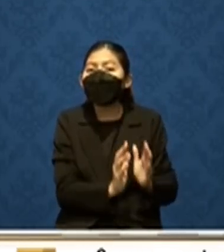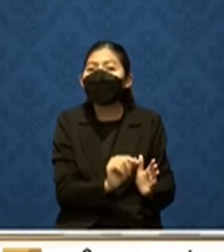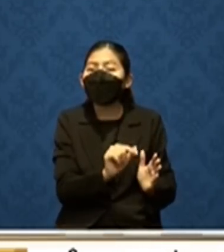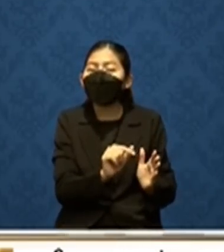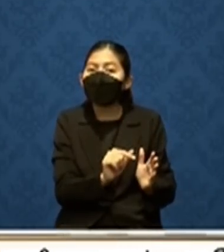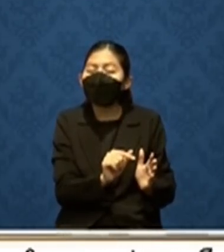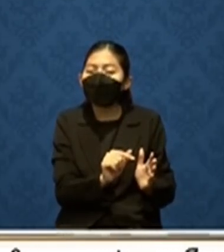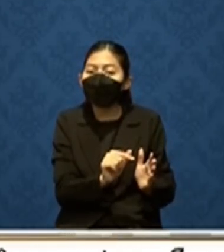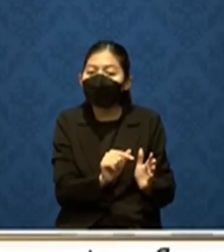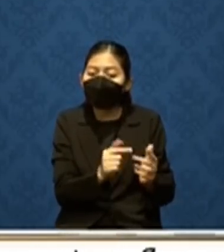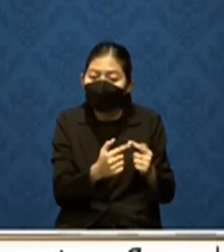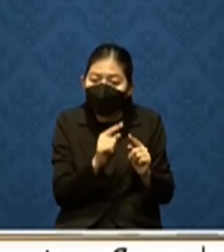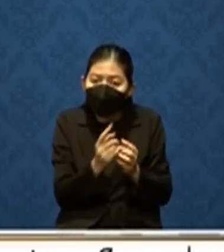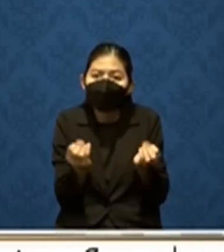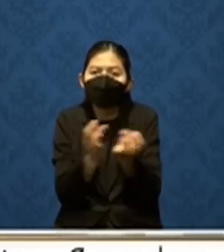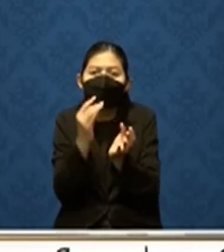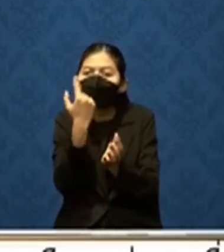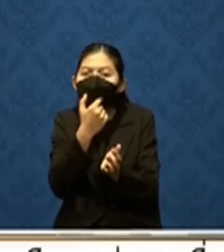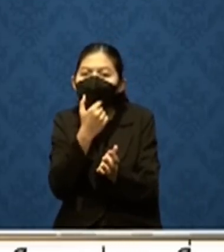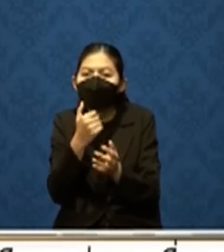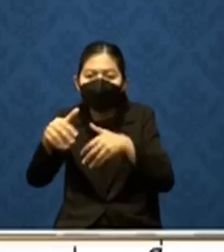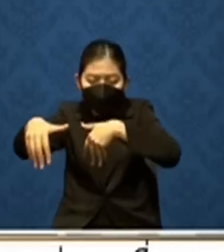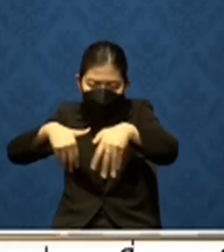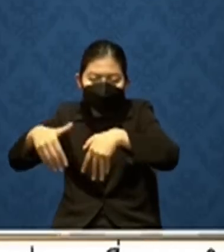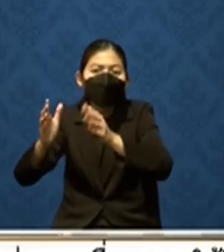มีแต่คนที่รับกรรมคือพี่น้องประชาชน